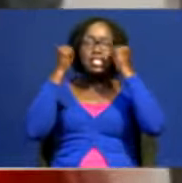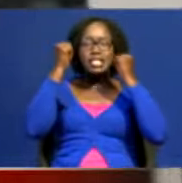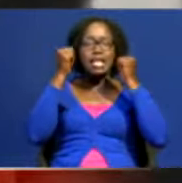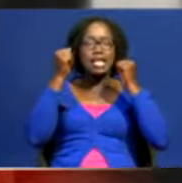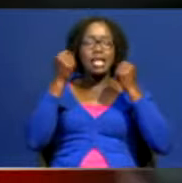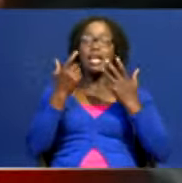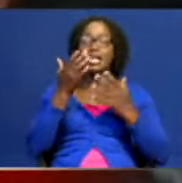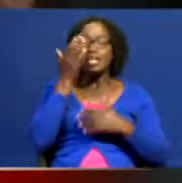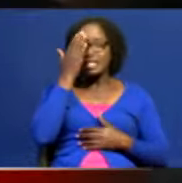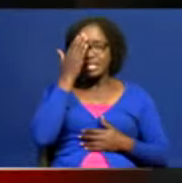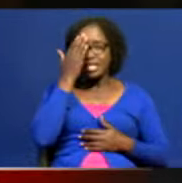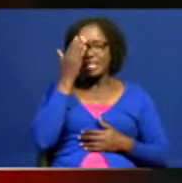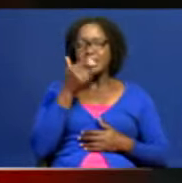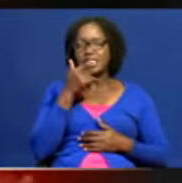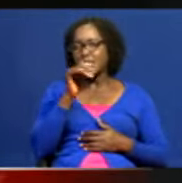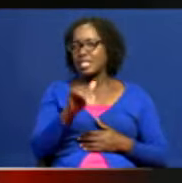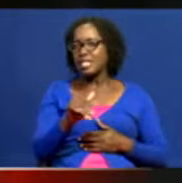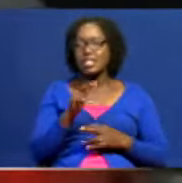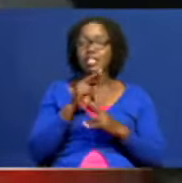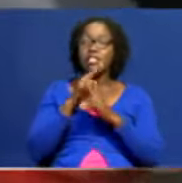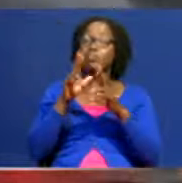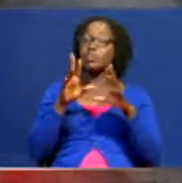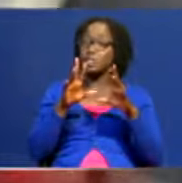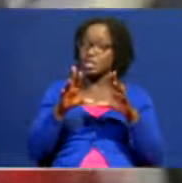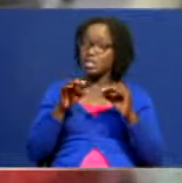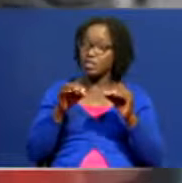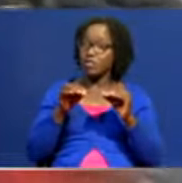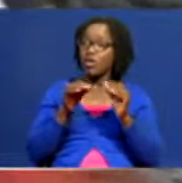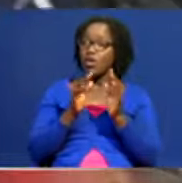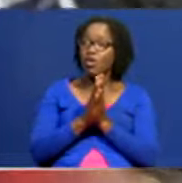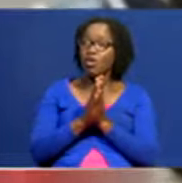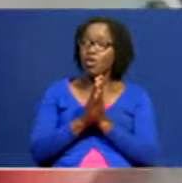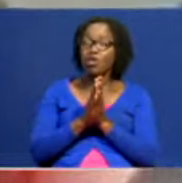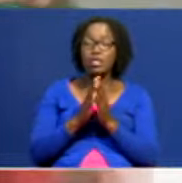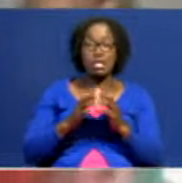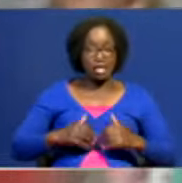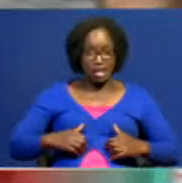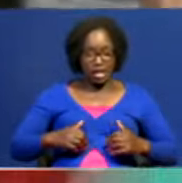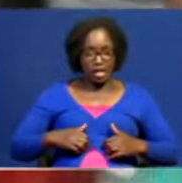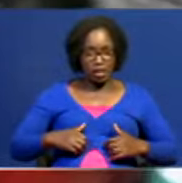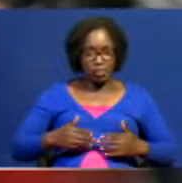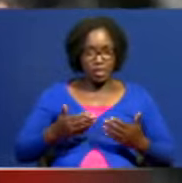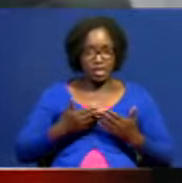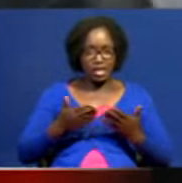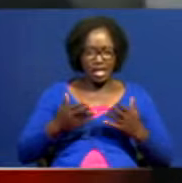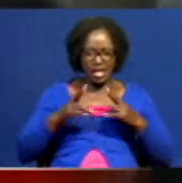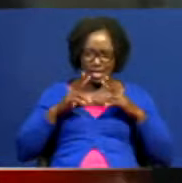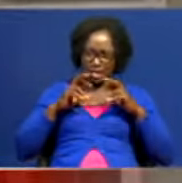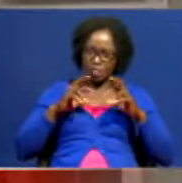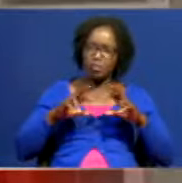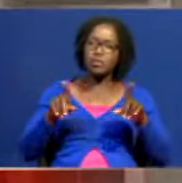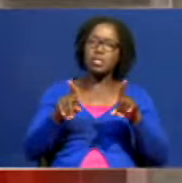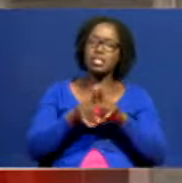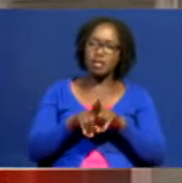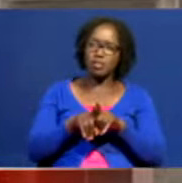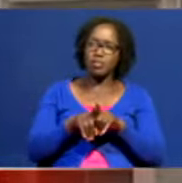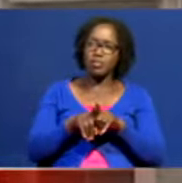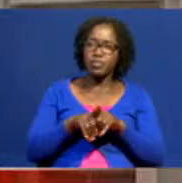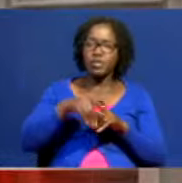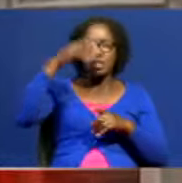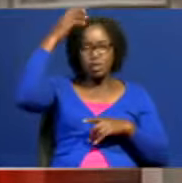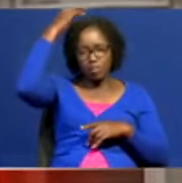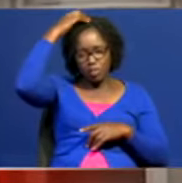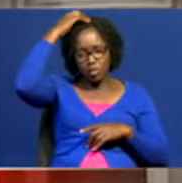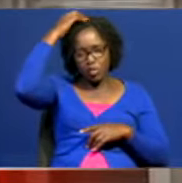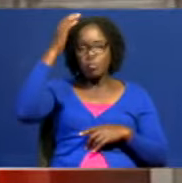hivyo lilisema kuwa limepokea ripoti kuhusu kisa kwenye kambi ya Maghazi na linakichunguza. Papa Mtakatifu